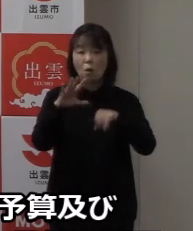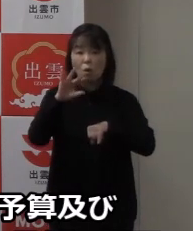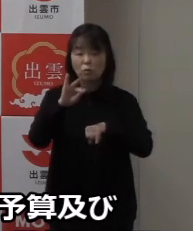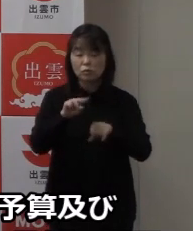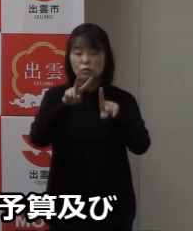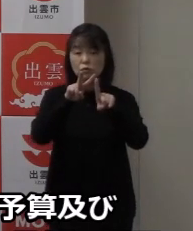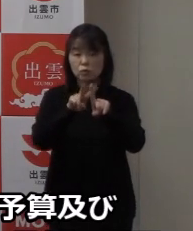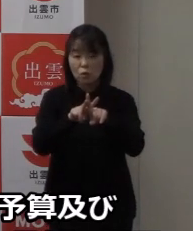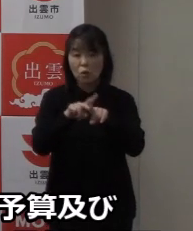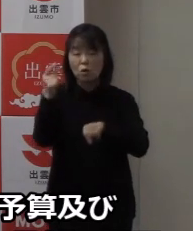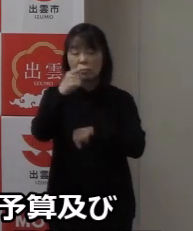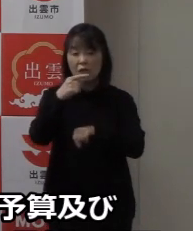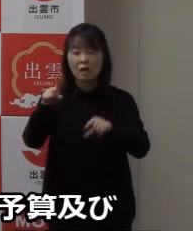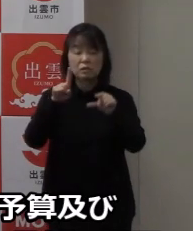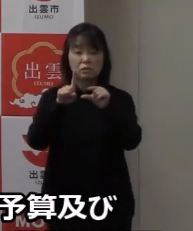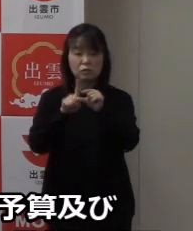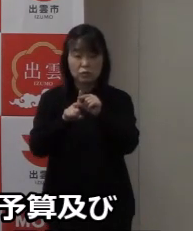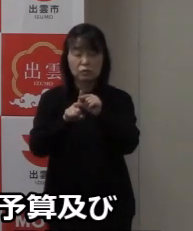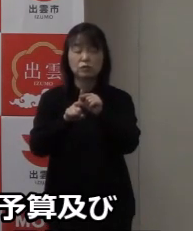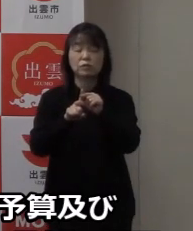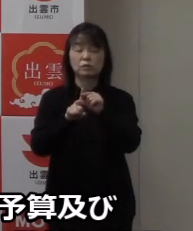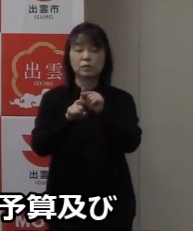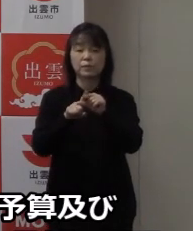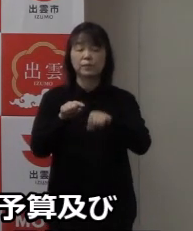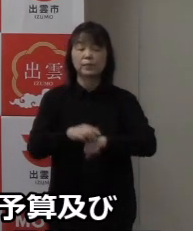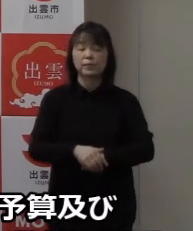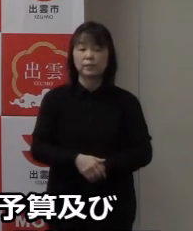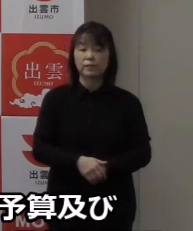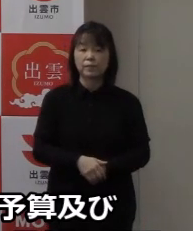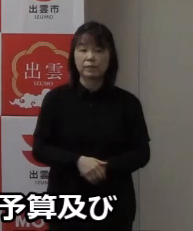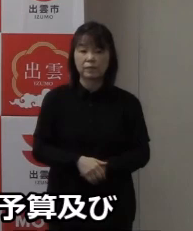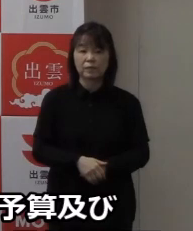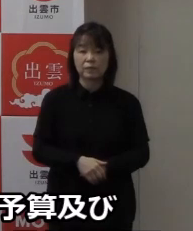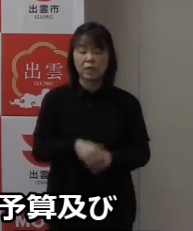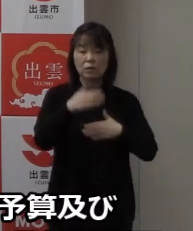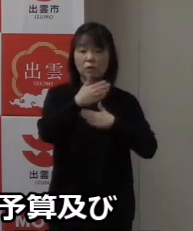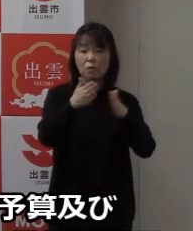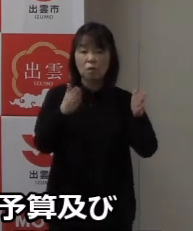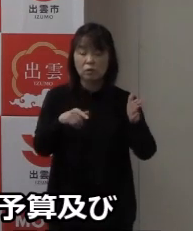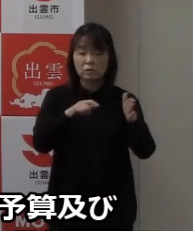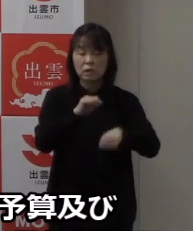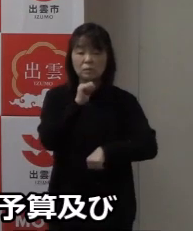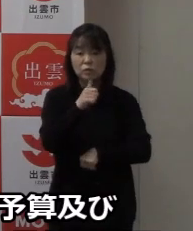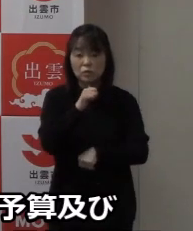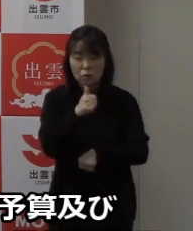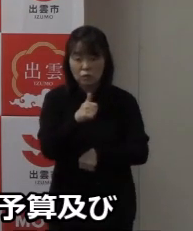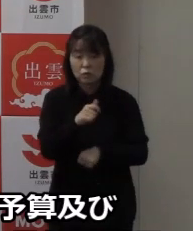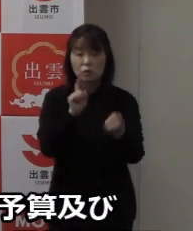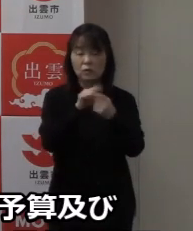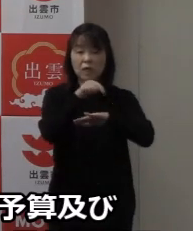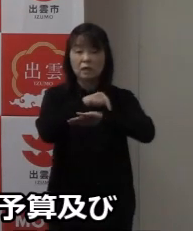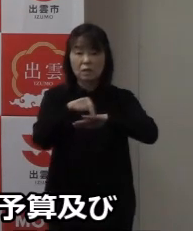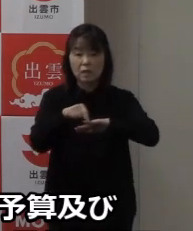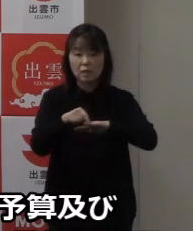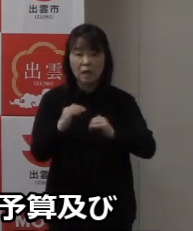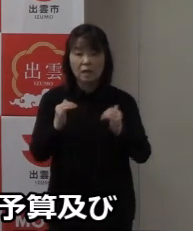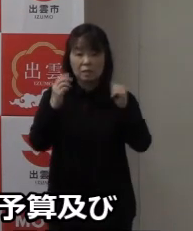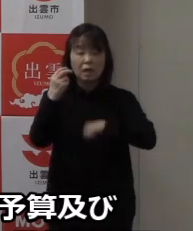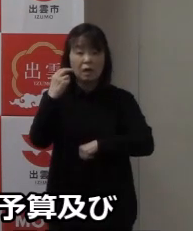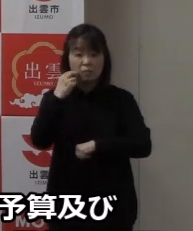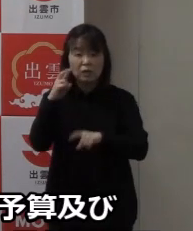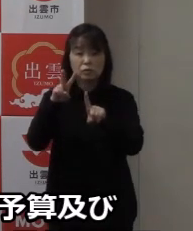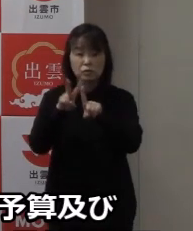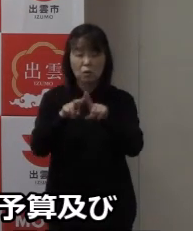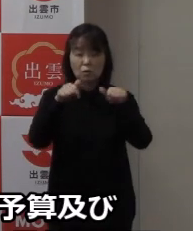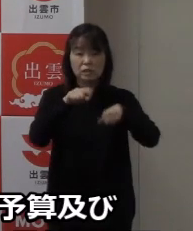館、また第一中学校の校舎でやっております。教室不足の対策といたしましては、高松小学校、